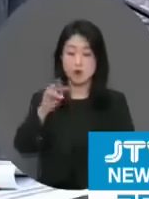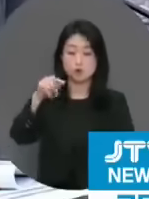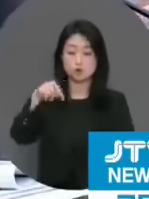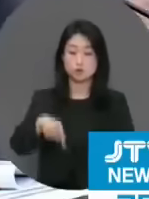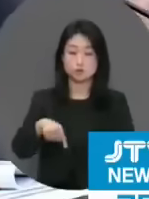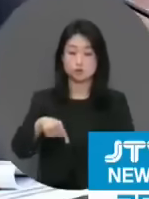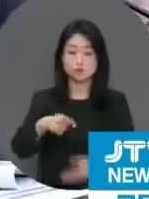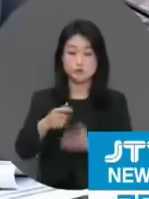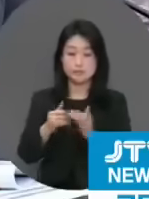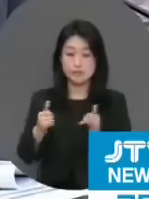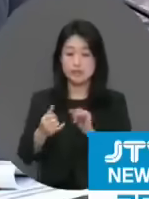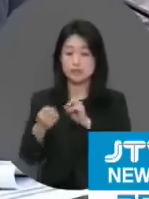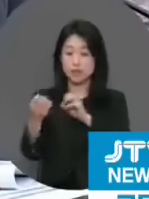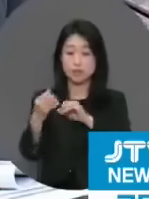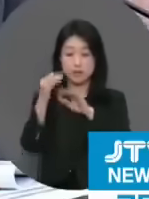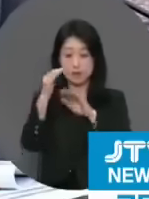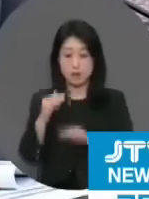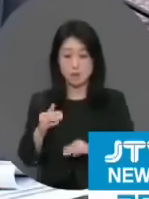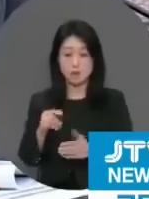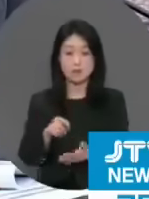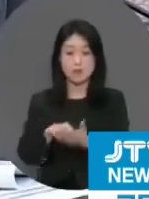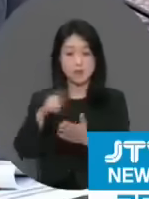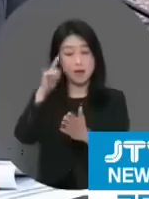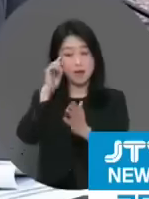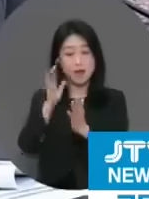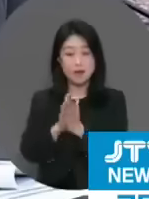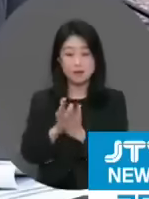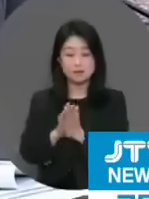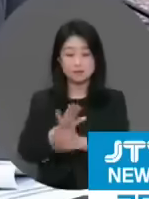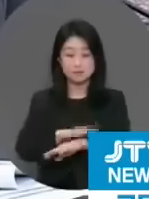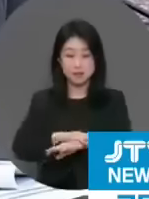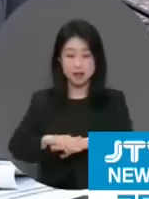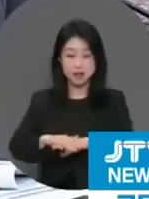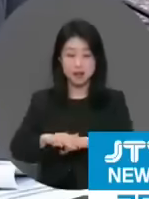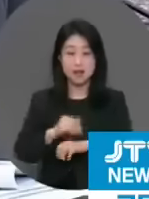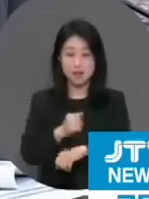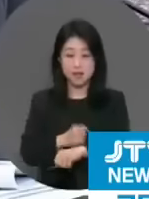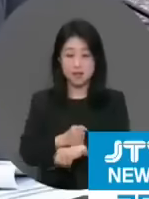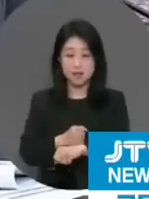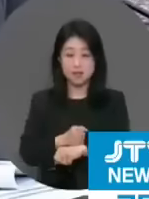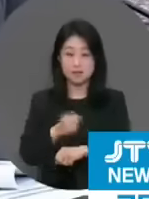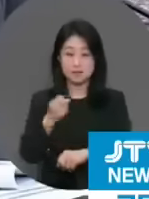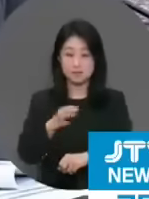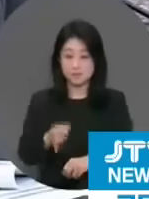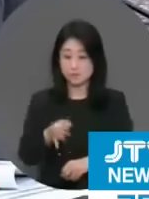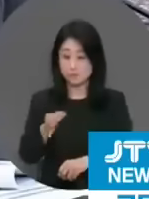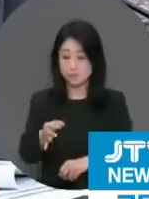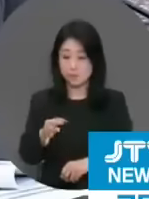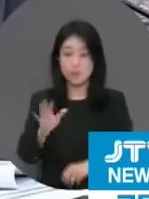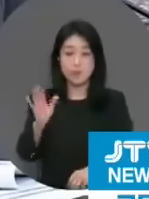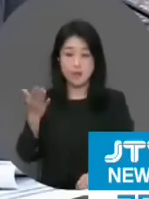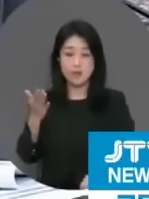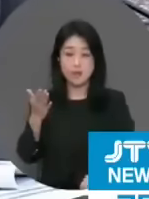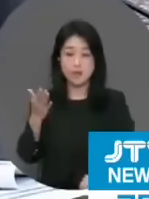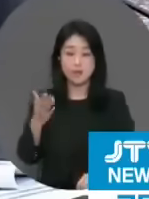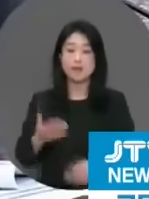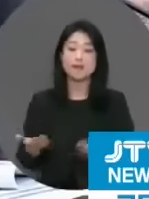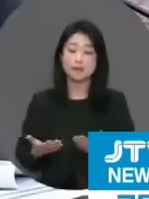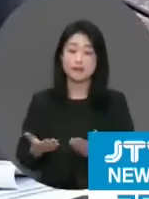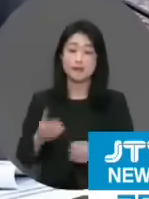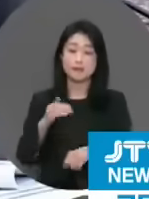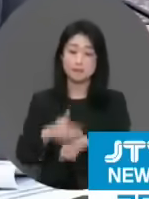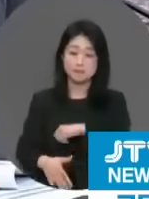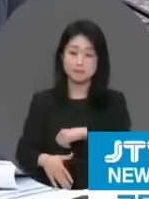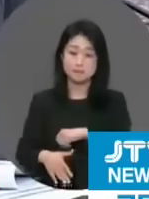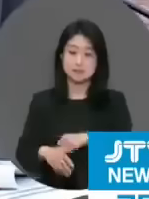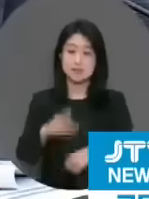이명수 기자랑 대화 나눈 장면에 나와요. 알아서 한다. 그리고 돈을 주면 또 된다. 이렇게 얘기를 하거든요.